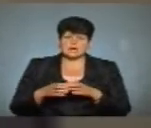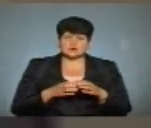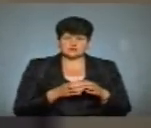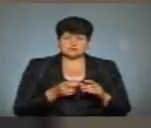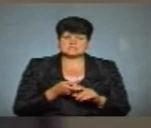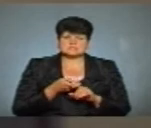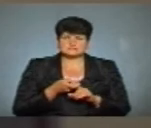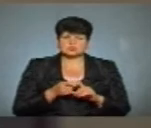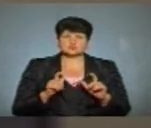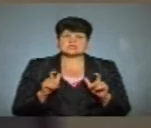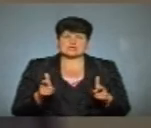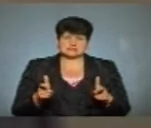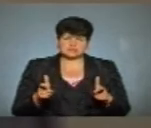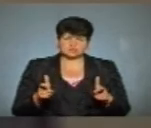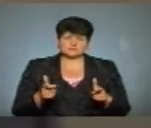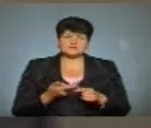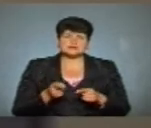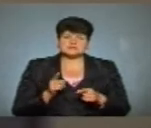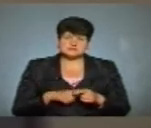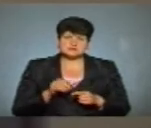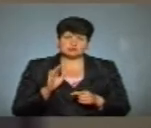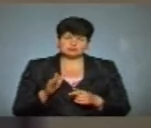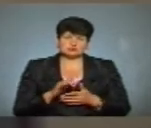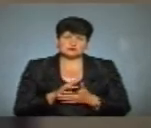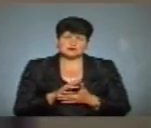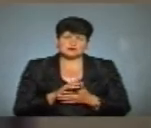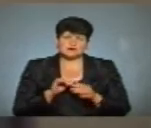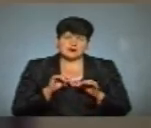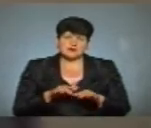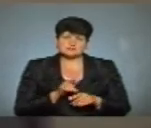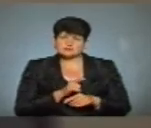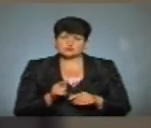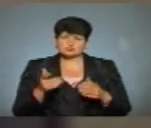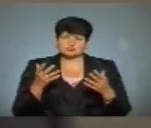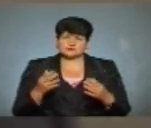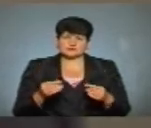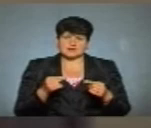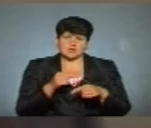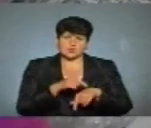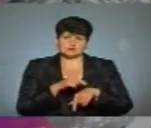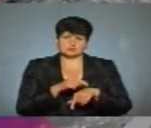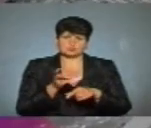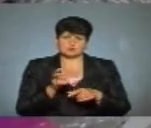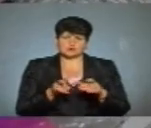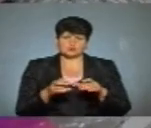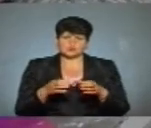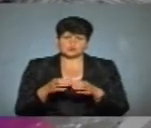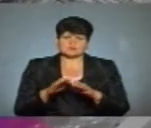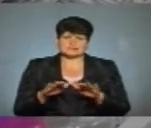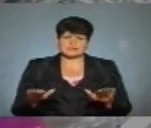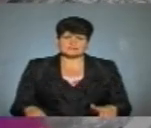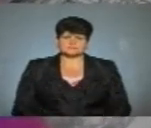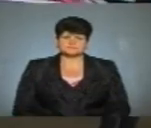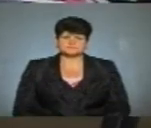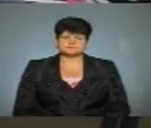з карантином, тобто це буде тривати акція протягом дня на відповідні години, відповідні групи дітей. Діана Ярошенко,